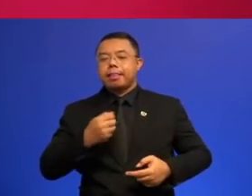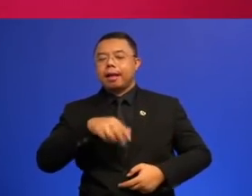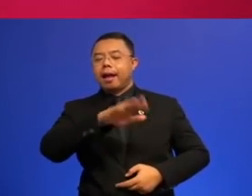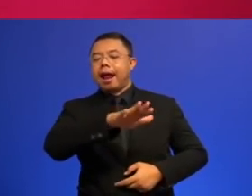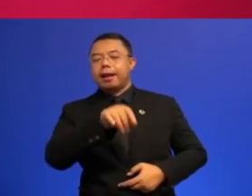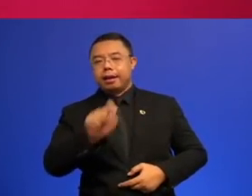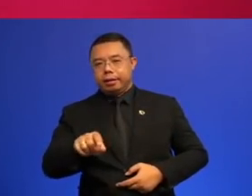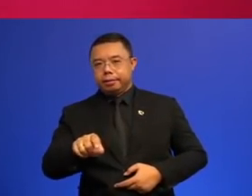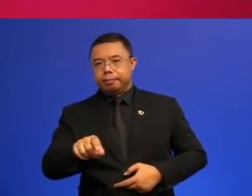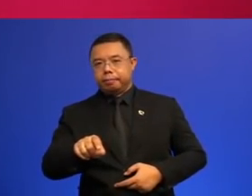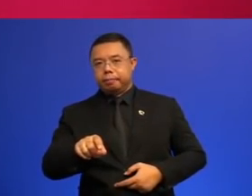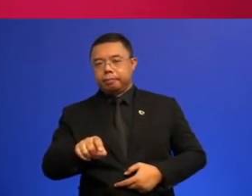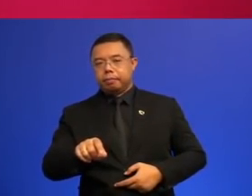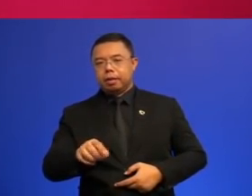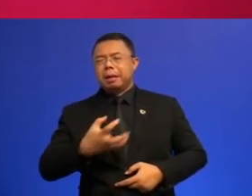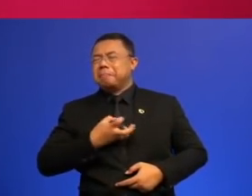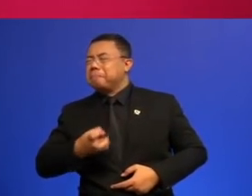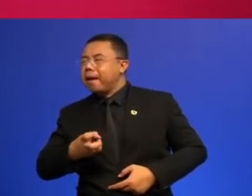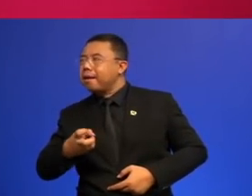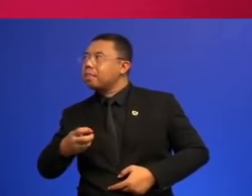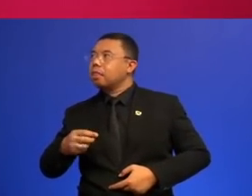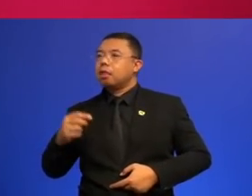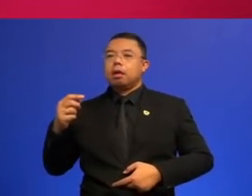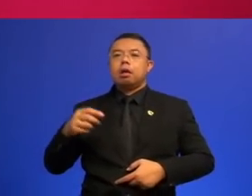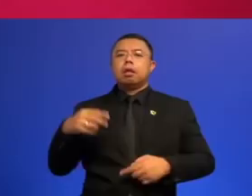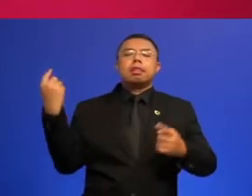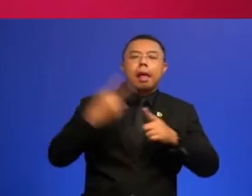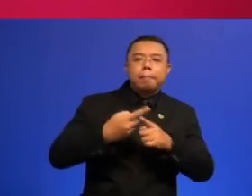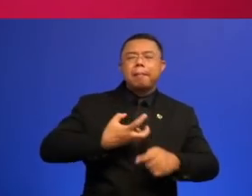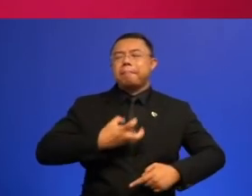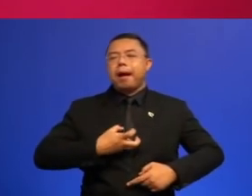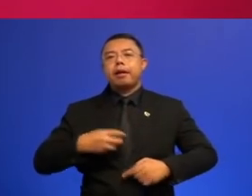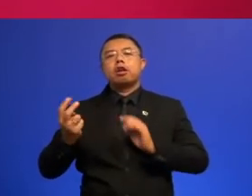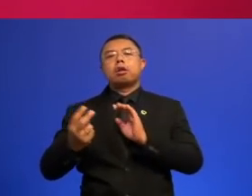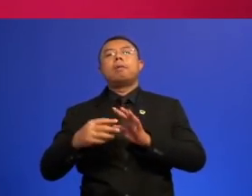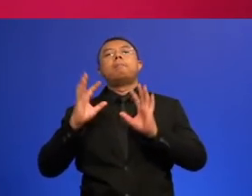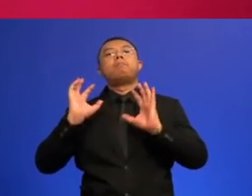ini. Pahit lawan pahit, nanti pahit pangkat dua.